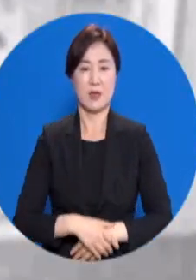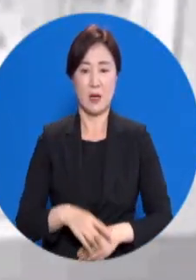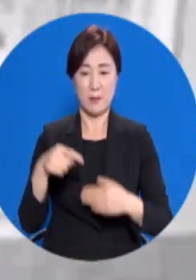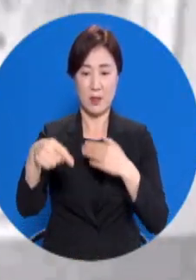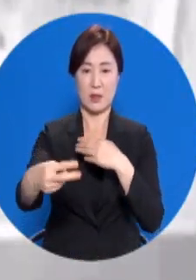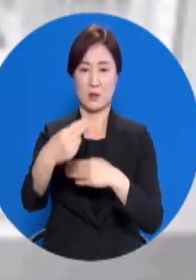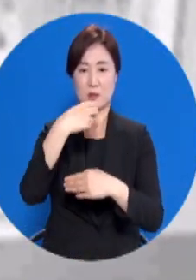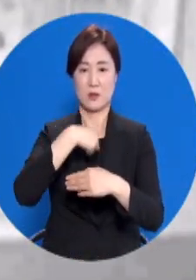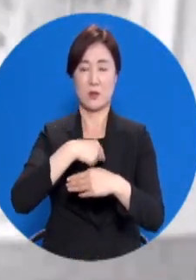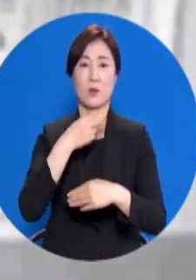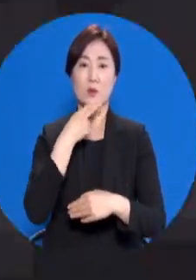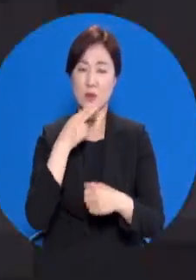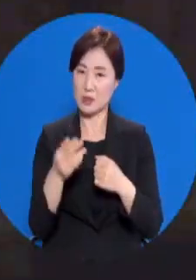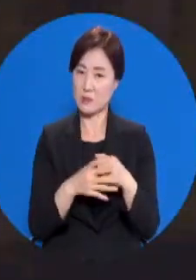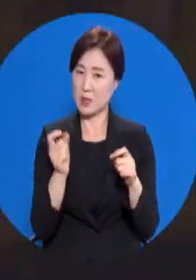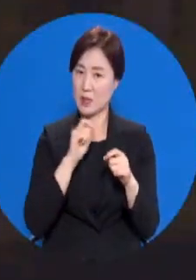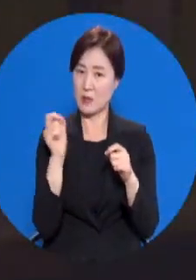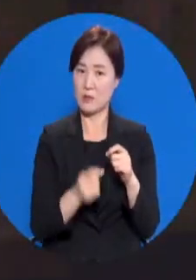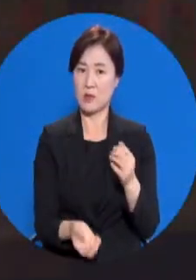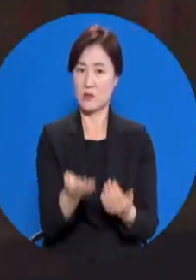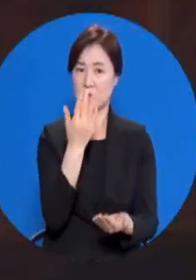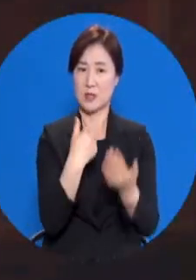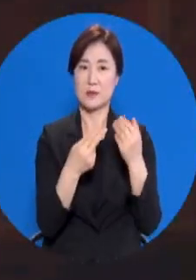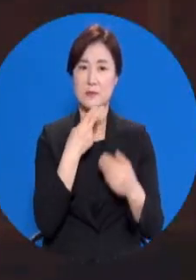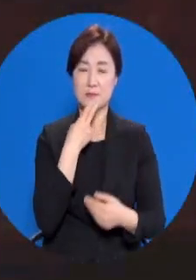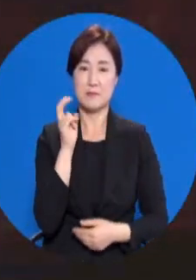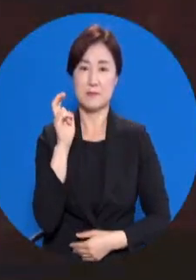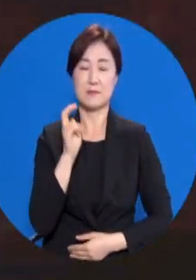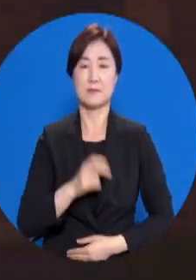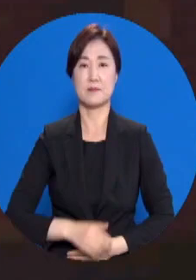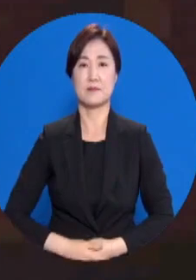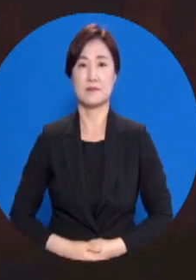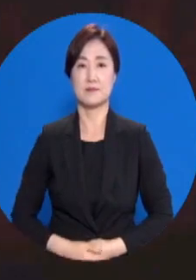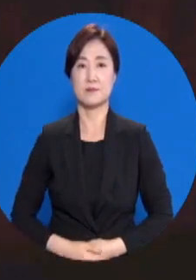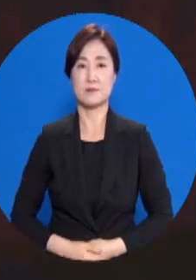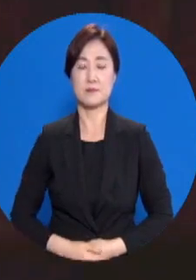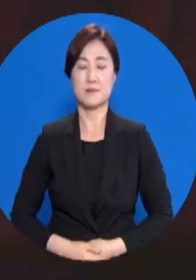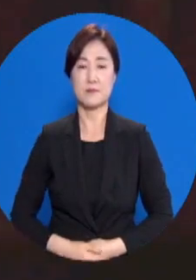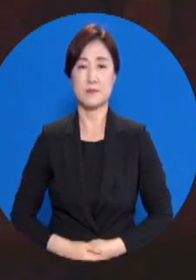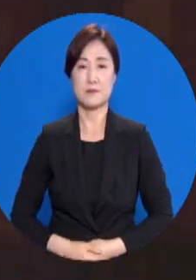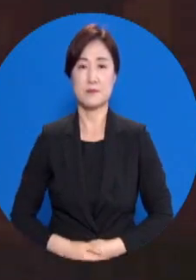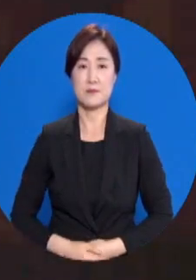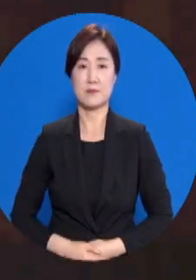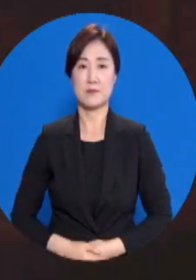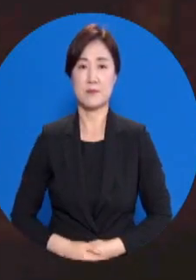침입 흔적이 없어 방화 가능성은 낮게 보고 있습니다. MBC 뉴스 강서영입니다.